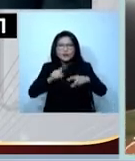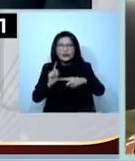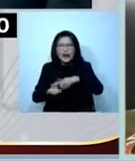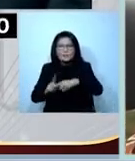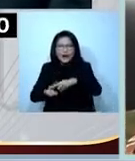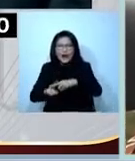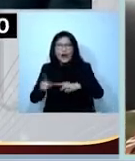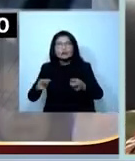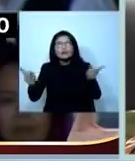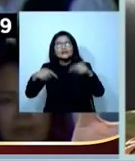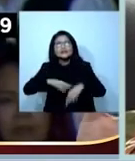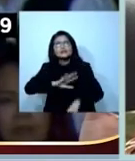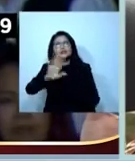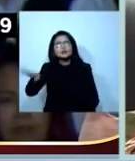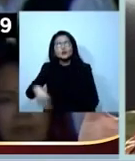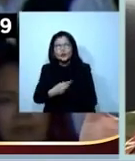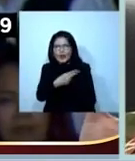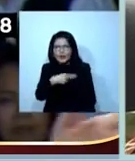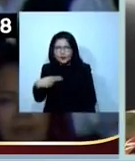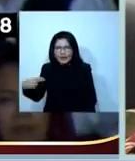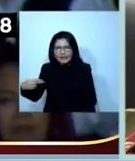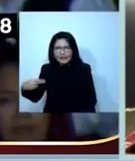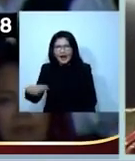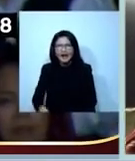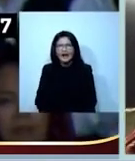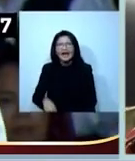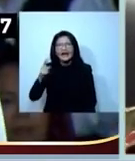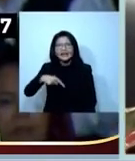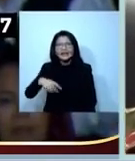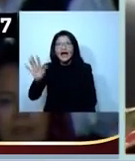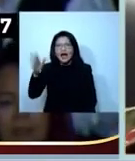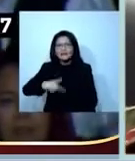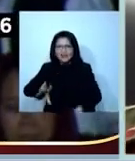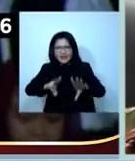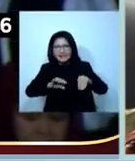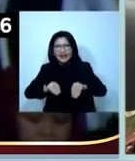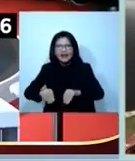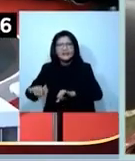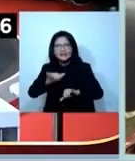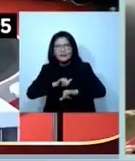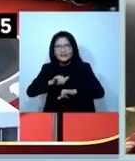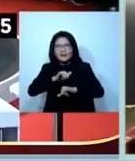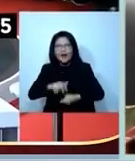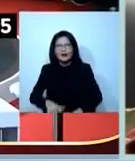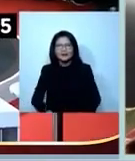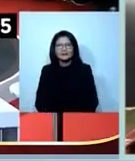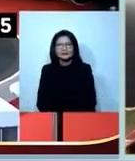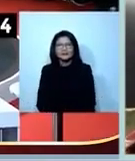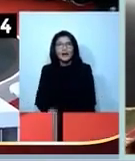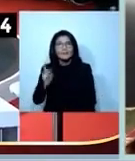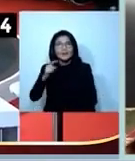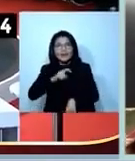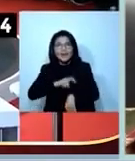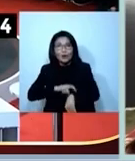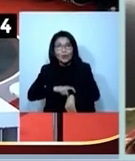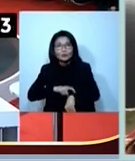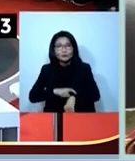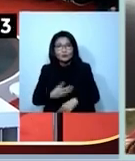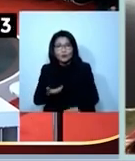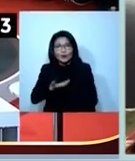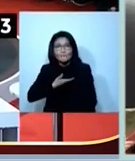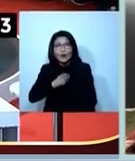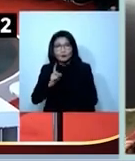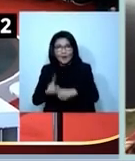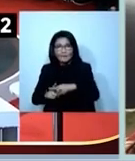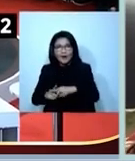yang lebih umum, di ranah kemanusiaannya seperti itu. Nah, artinya maksud saya isu-isu ini betul tidak